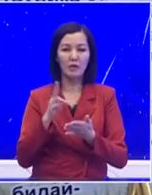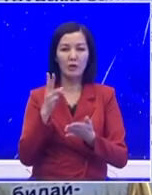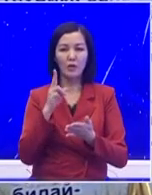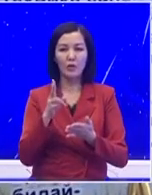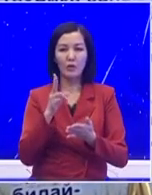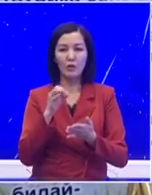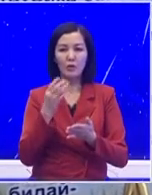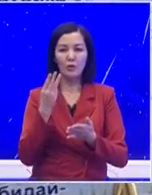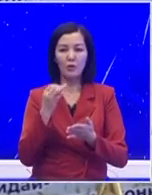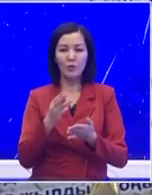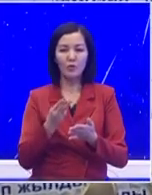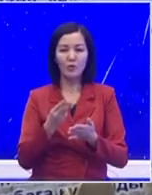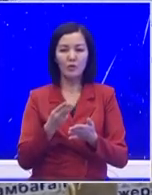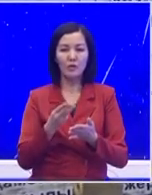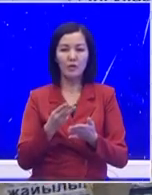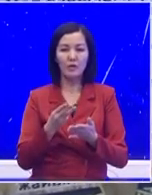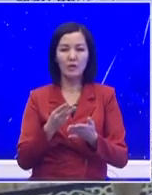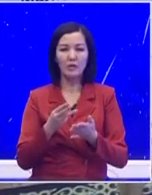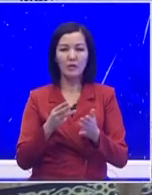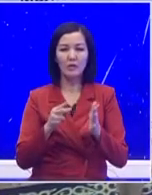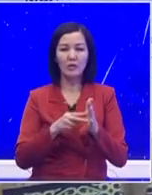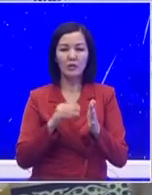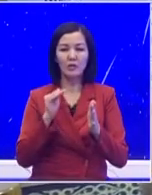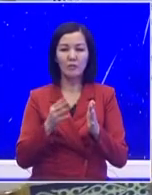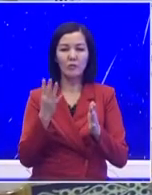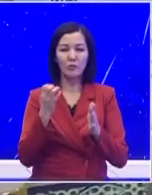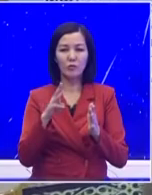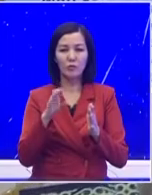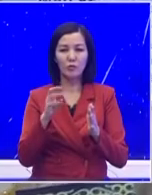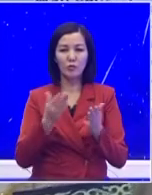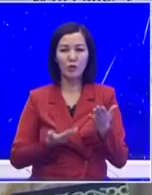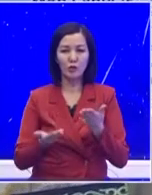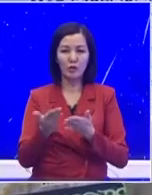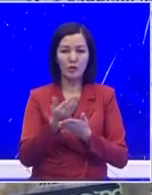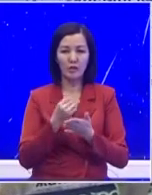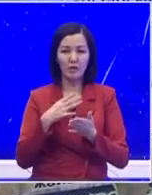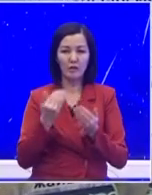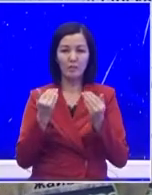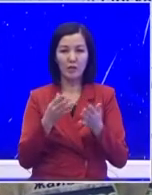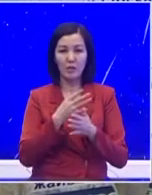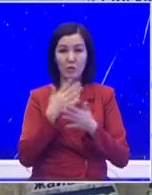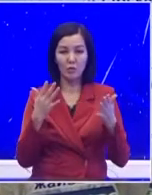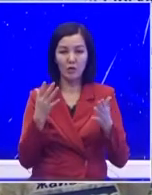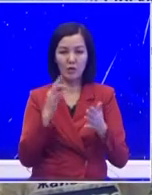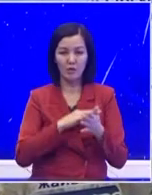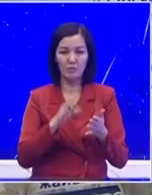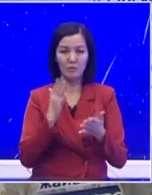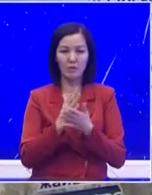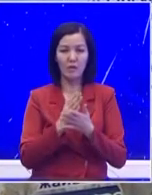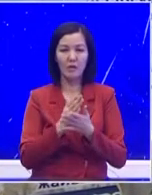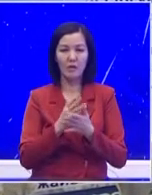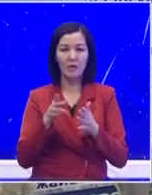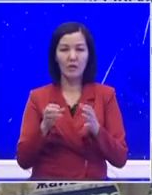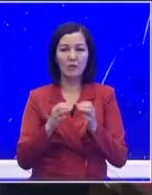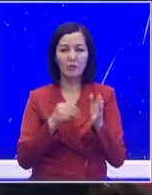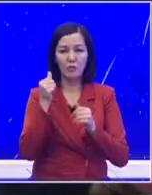тұр, қаншадан алғанымыз, 7400 тонна құрыш алыппыз. Сондай міне, үлкен жетістікке жеттік. Былтырғы жылы 2019 жыл, біз үшін өте